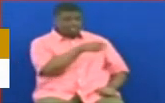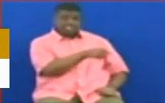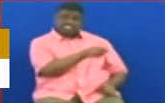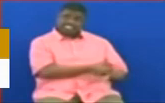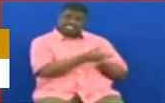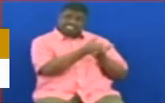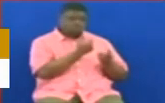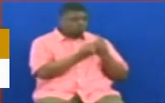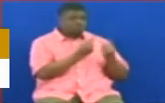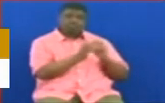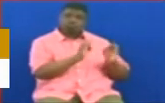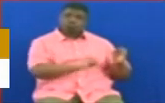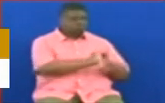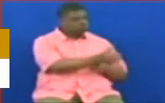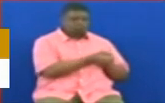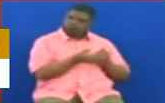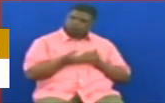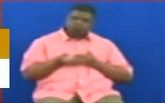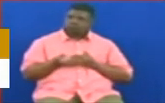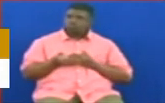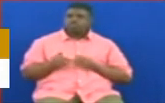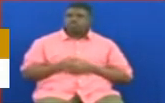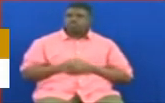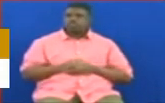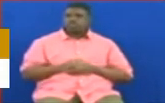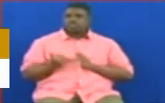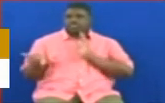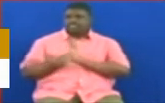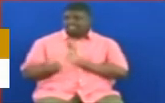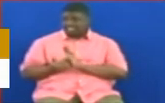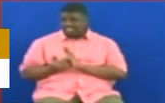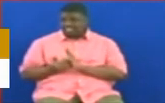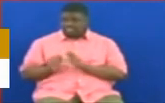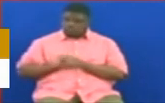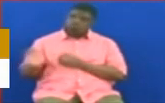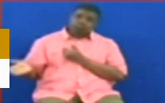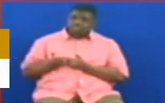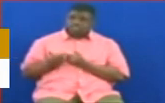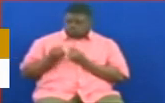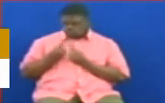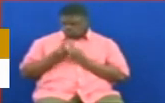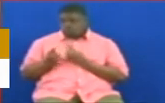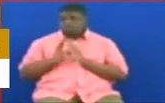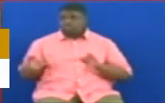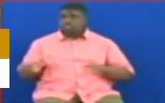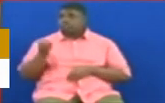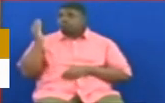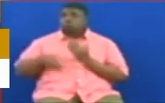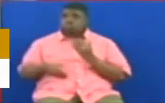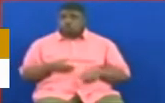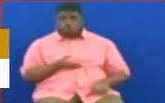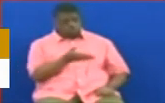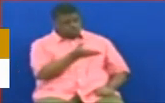45, sihitaji kurudia. La sheria zinazotakiwa kurejea nimezizungumza. Mwisho